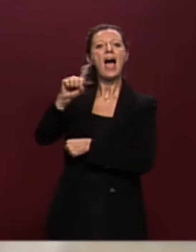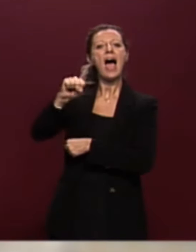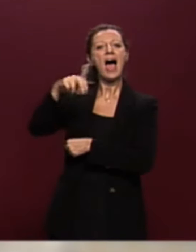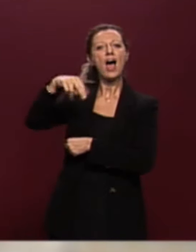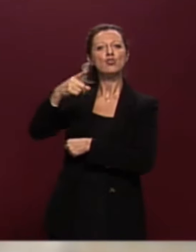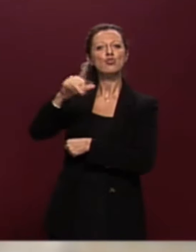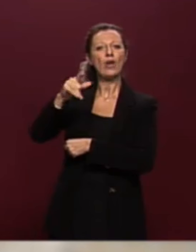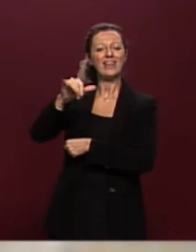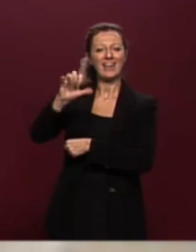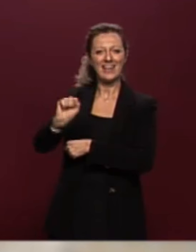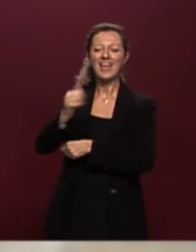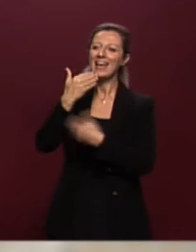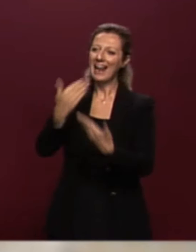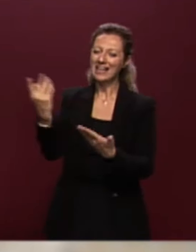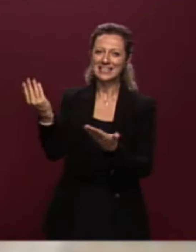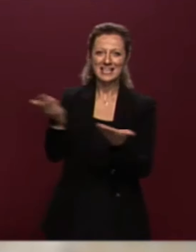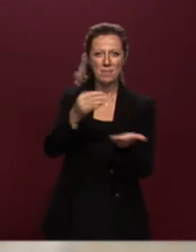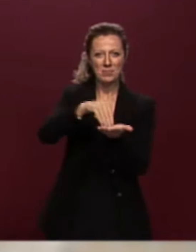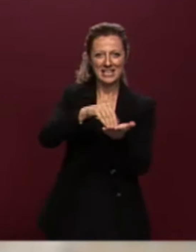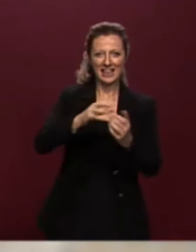noi.